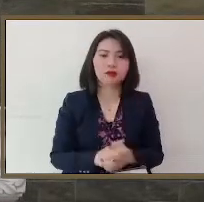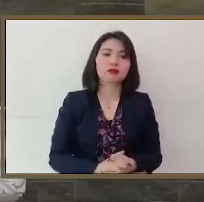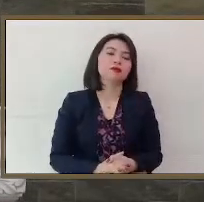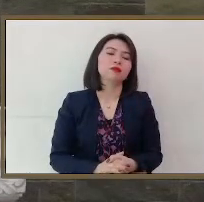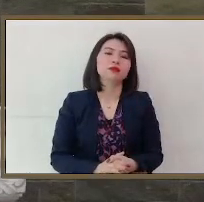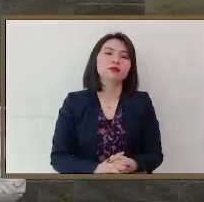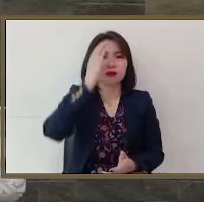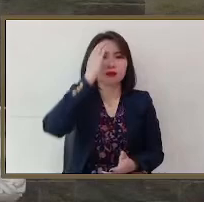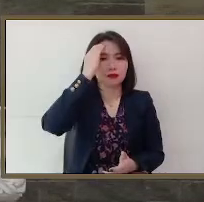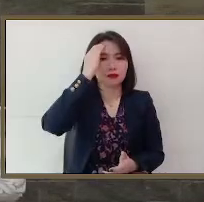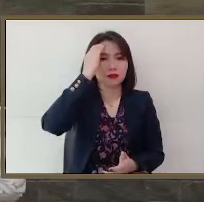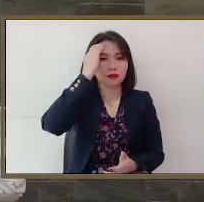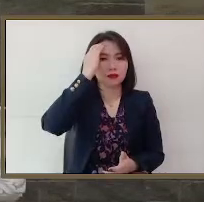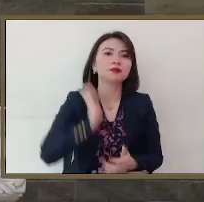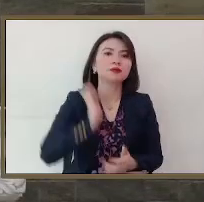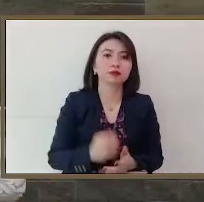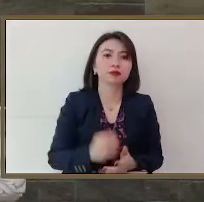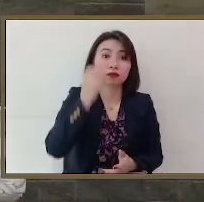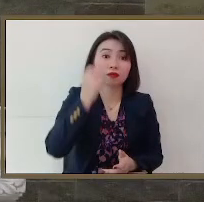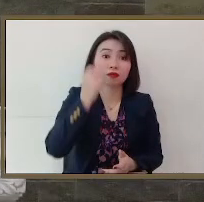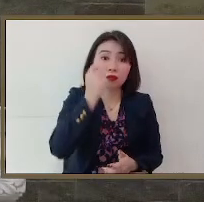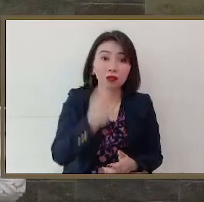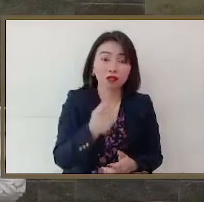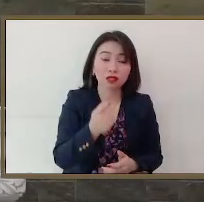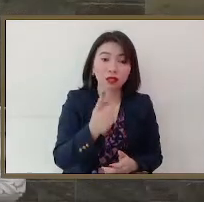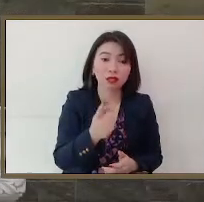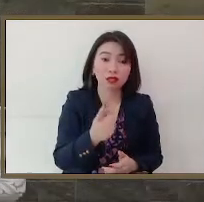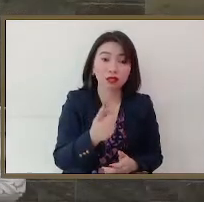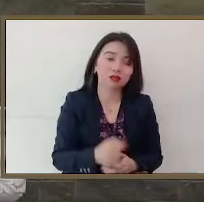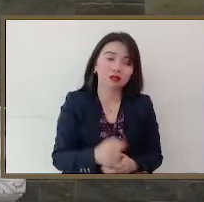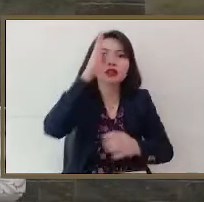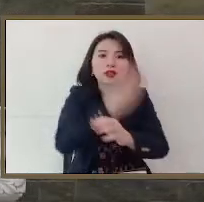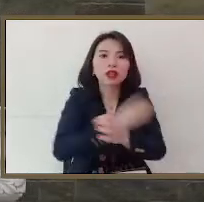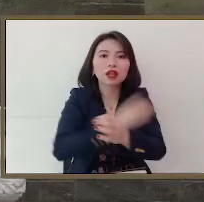Akalain mo, anak na ng Diyos yung pinapaliwanagan niya?